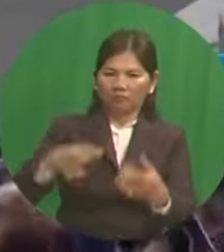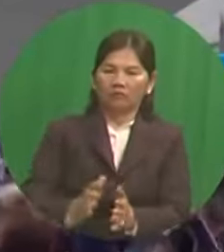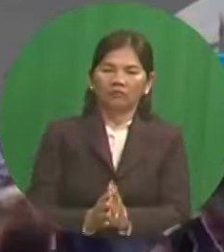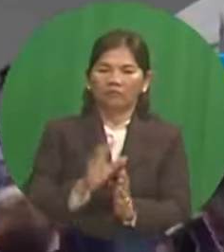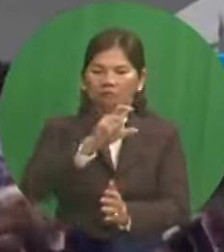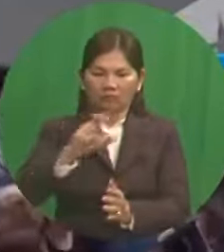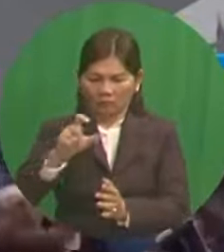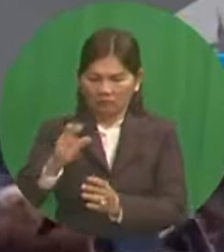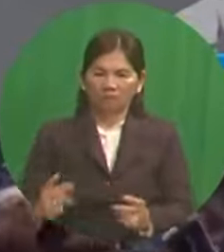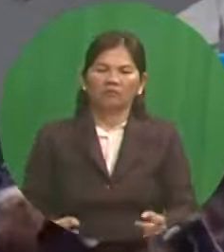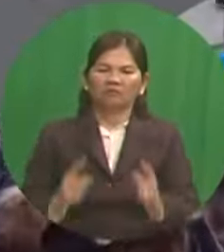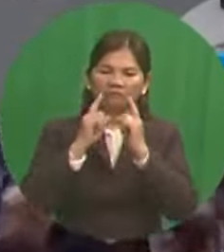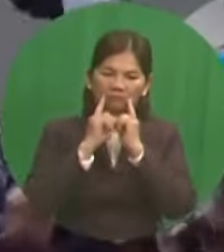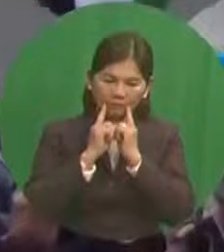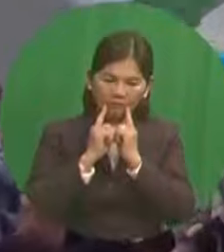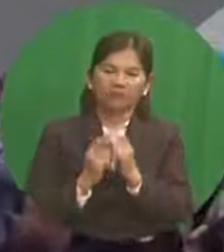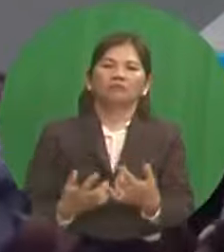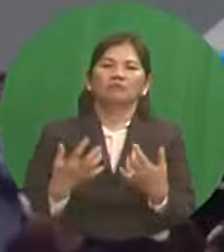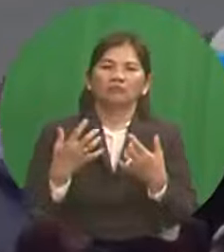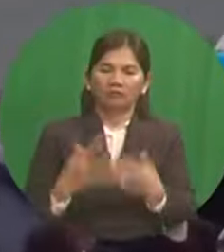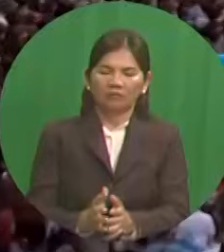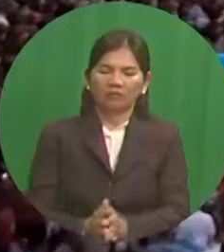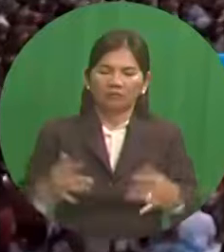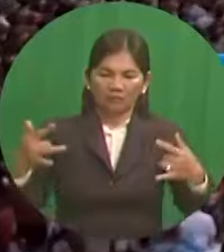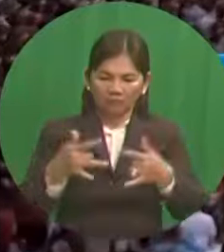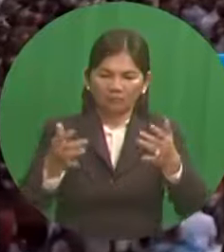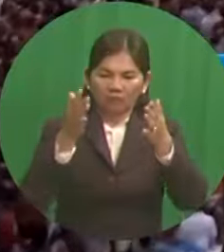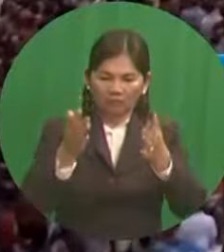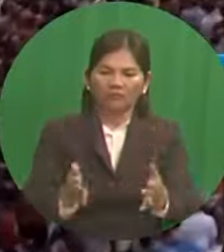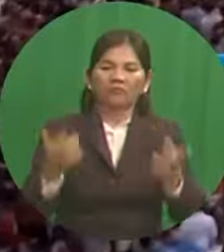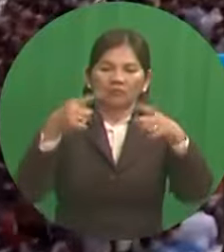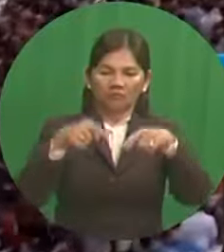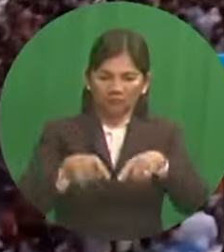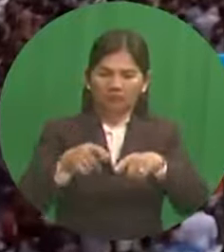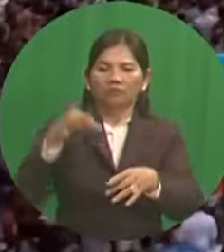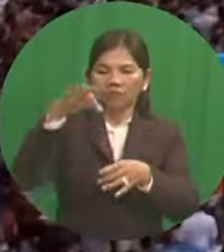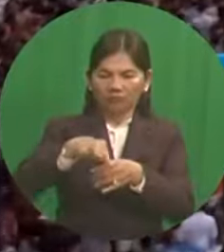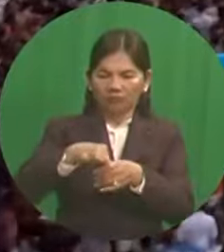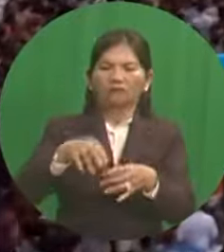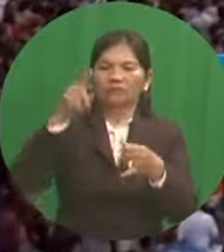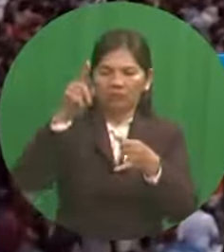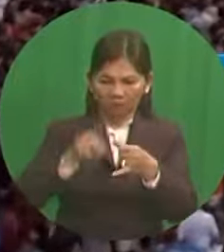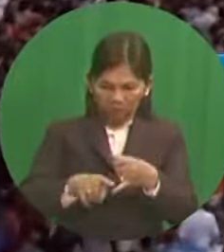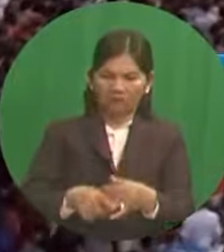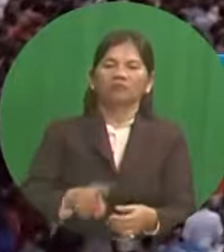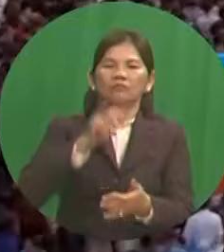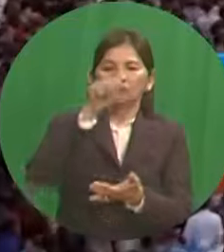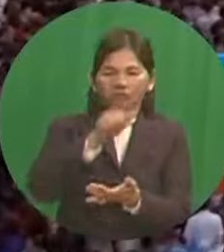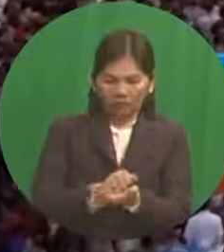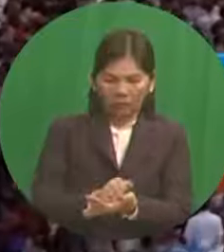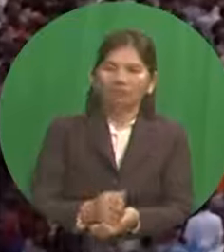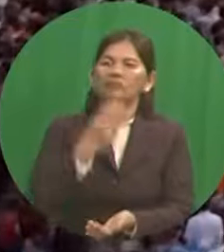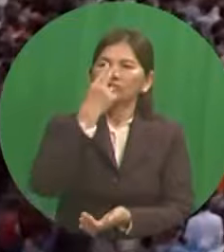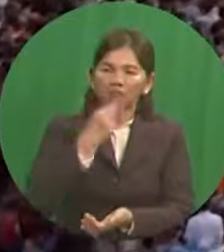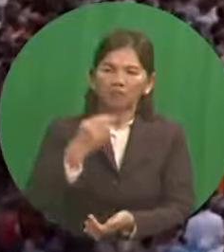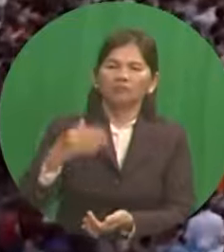ងសព្ទាដ៏គួរឲ្យធុញទ្រាន់មួយផ្សេងទៀតនៃយុទ្ធនាការដែលនឹងមកដល់មុនពេលការបោះឆ្នោតចុងក្រោយដែលត្រូវបានសម្រេចចិត្តនៅថ្ងៃអាទិ